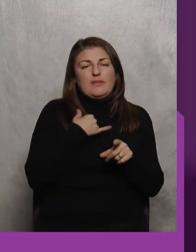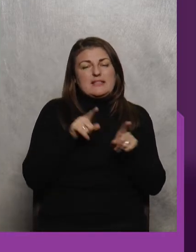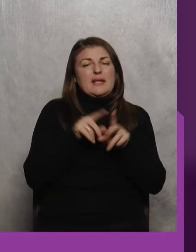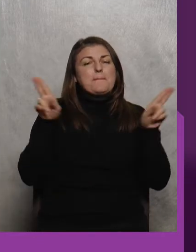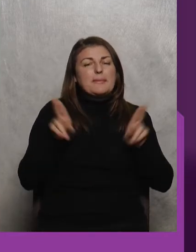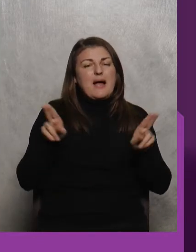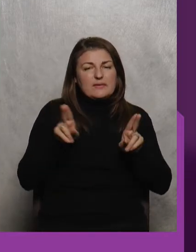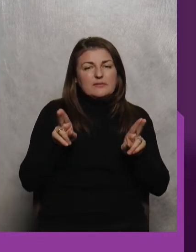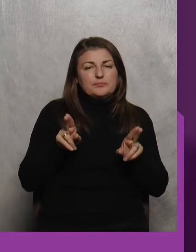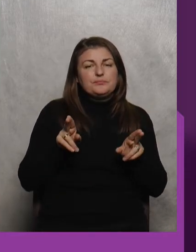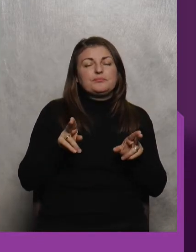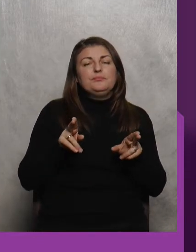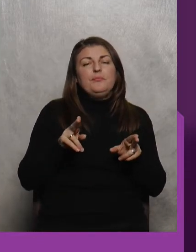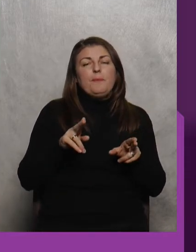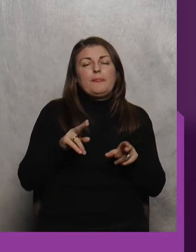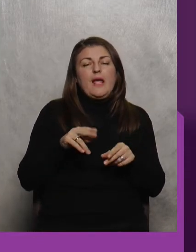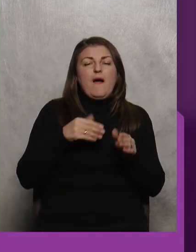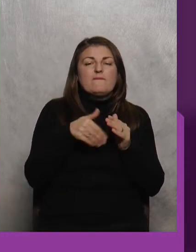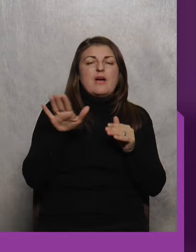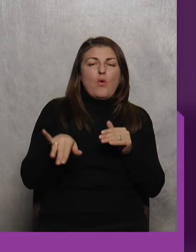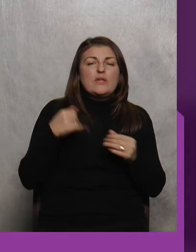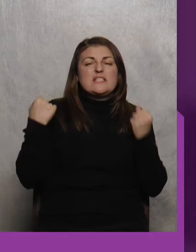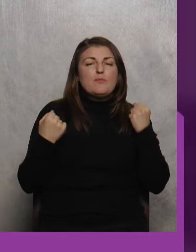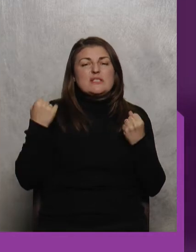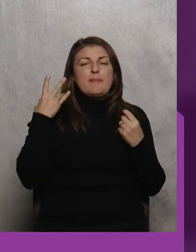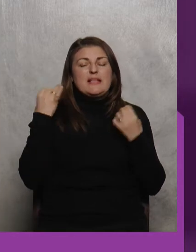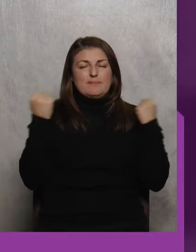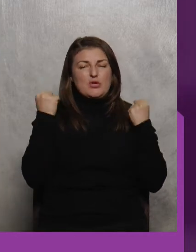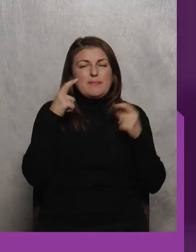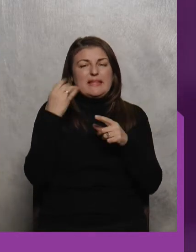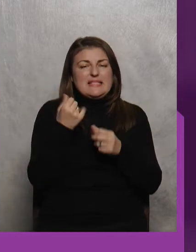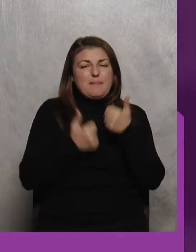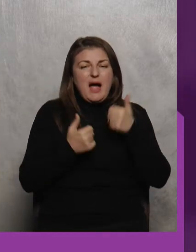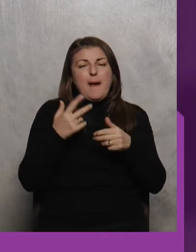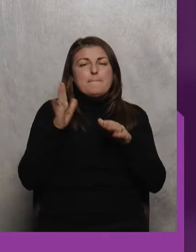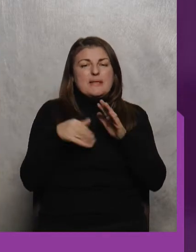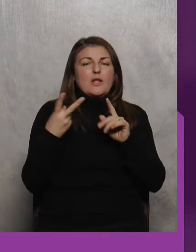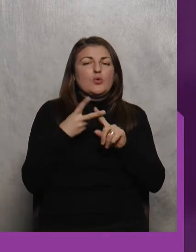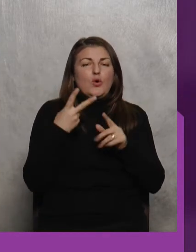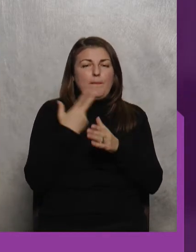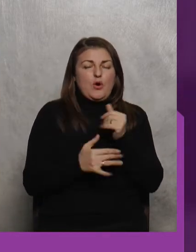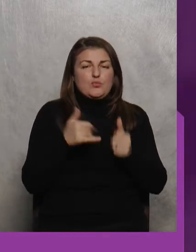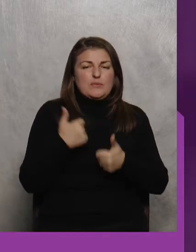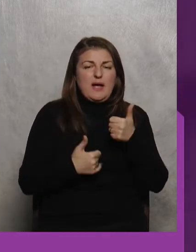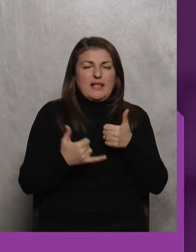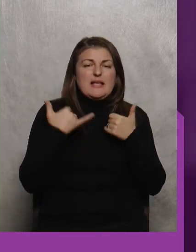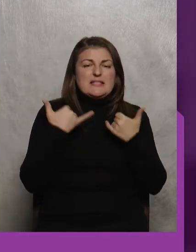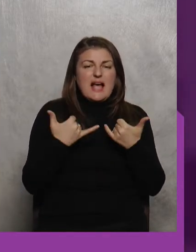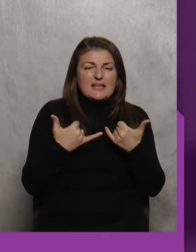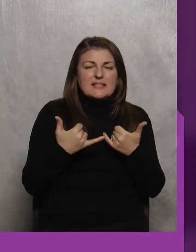правило, вибиває спортсмен із змагань тільки після другої поразки у змаганнях.